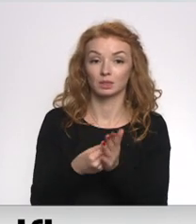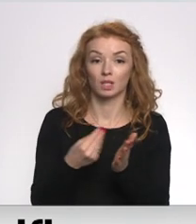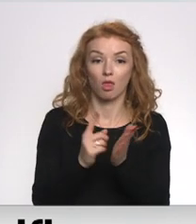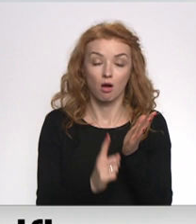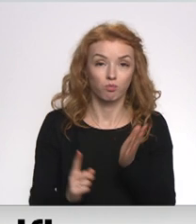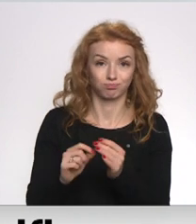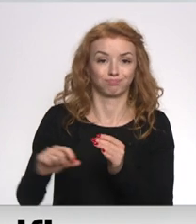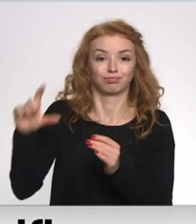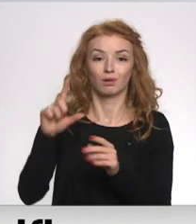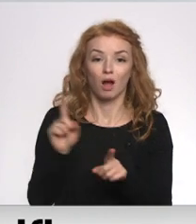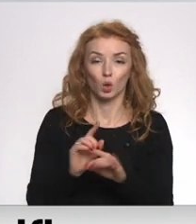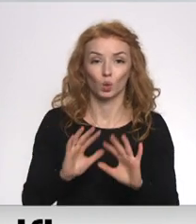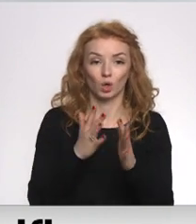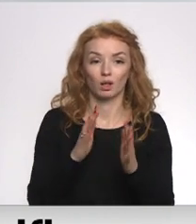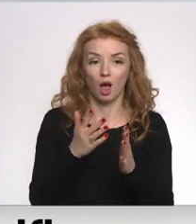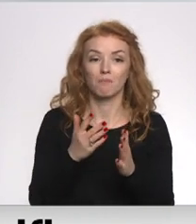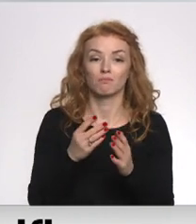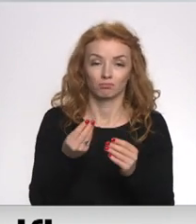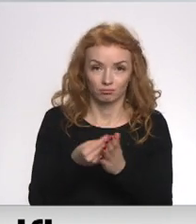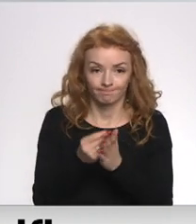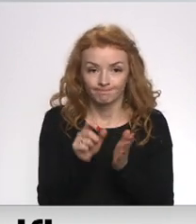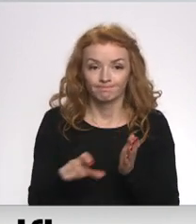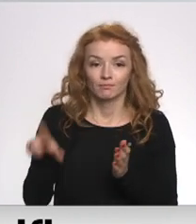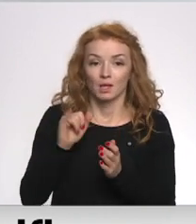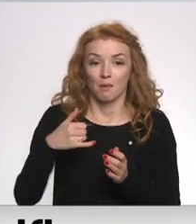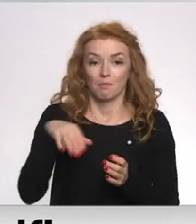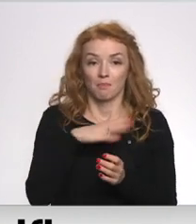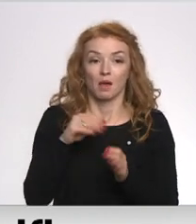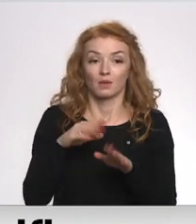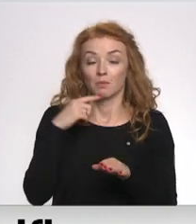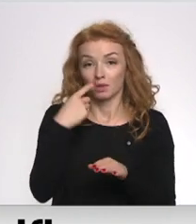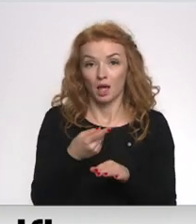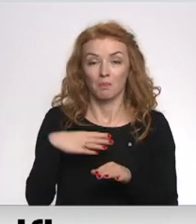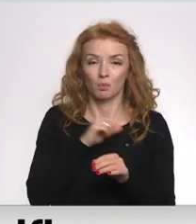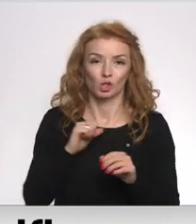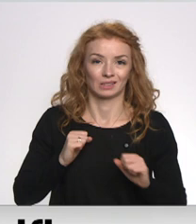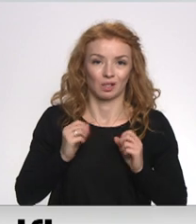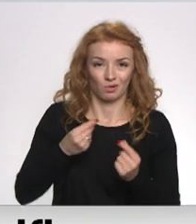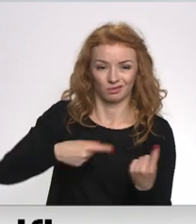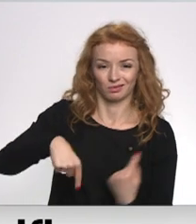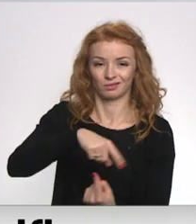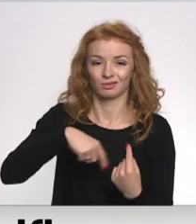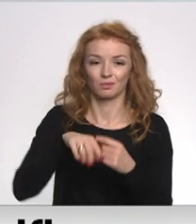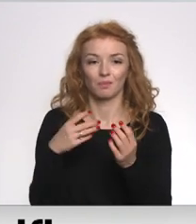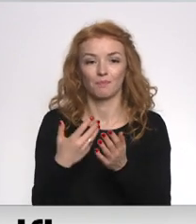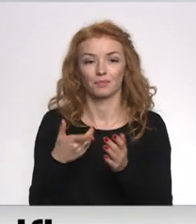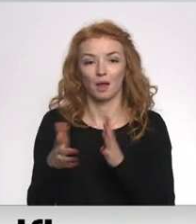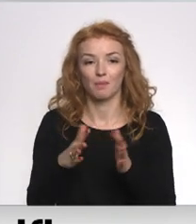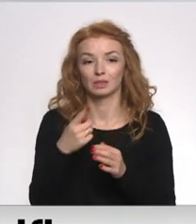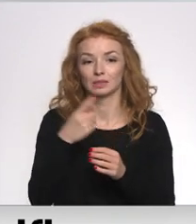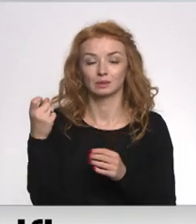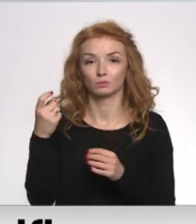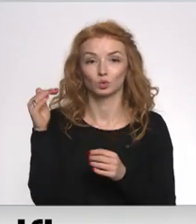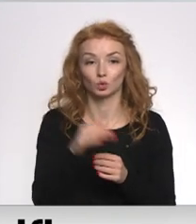aizstāja augšā. Pagaidām mēs uz saviem, ja tā drīkst teikt, taukiem dzīvojam. Tas ir kaut kā pārpa 100